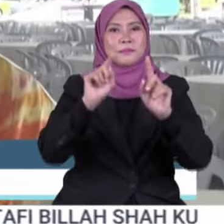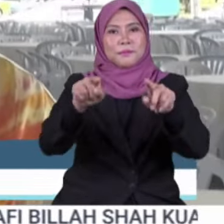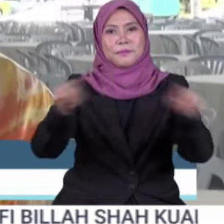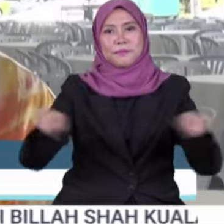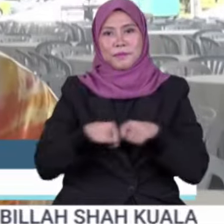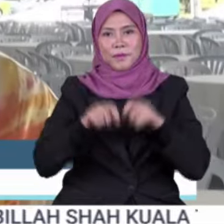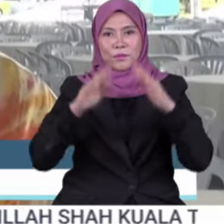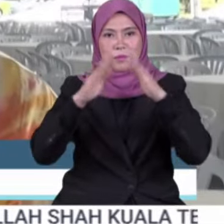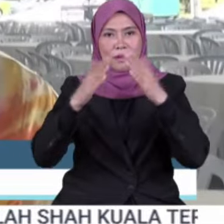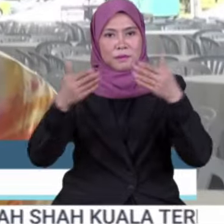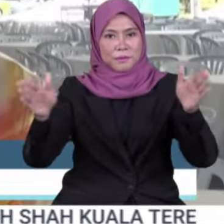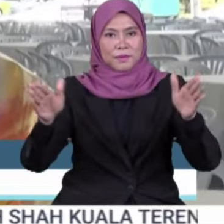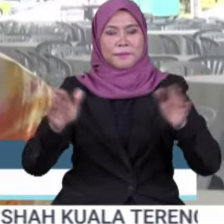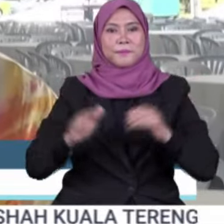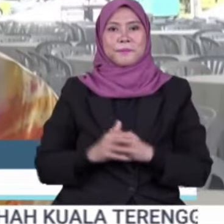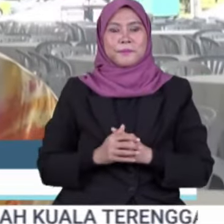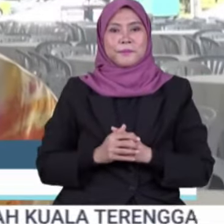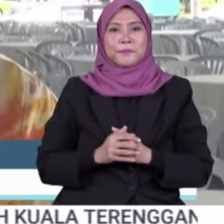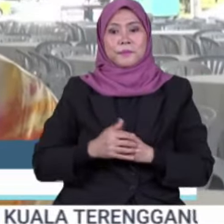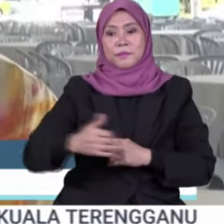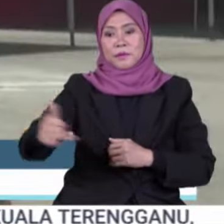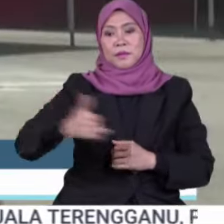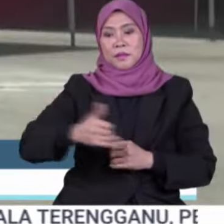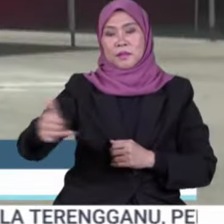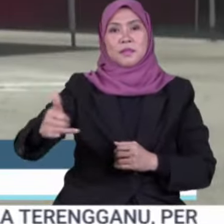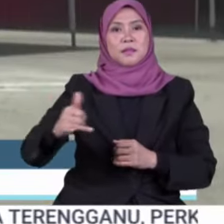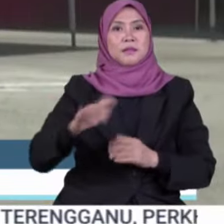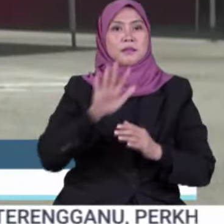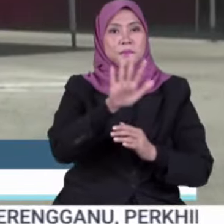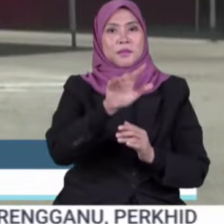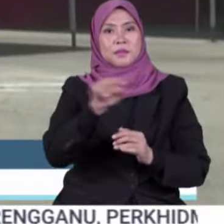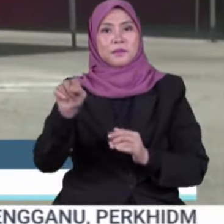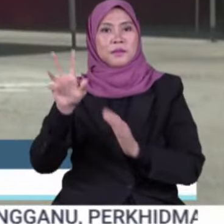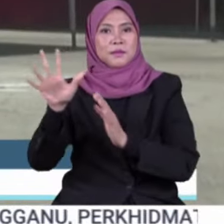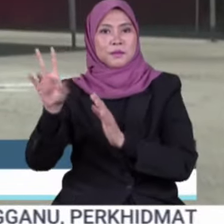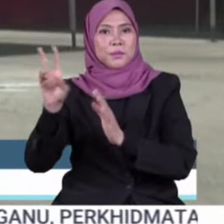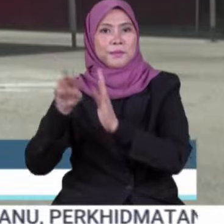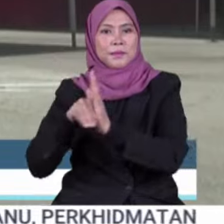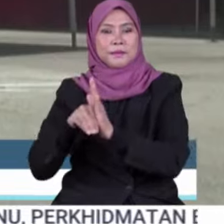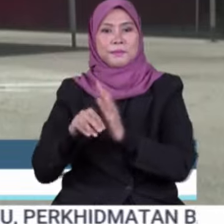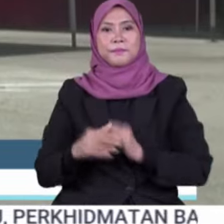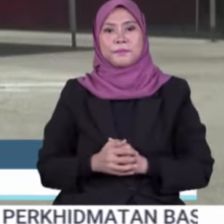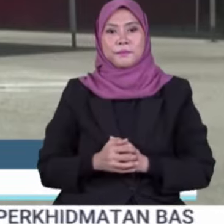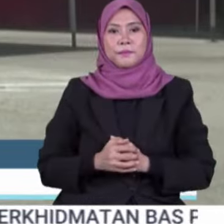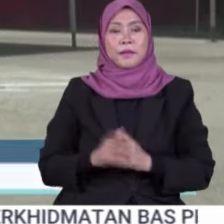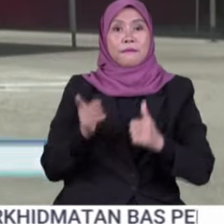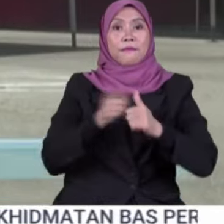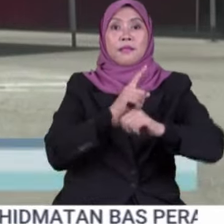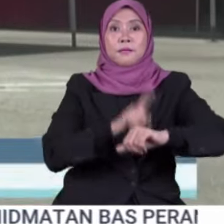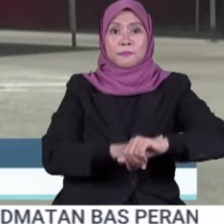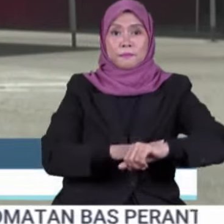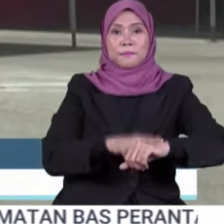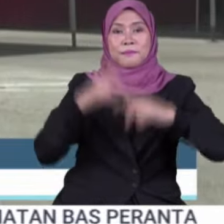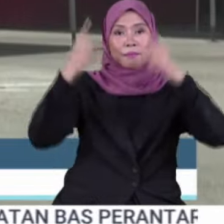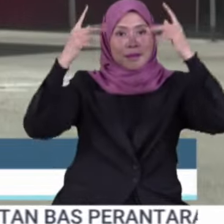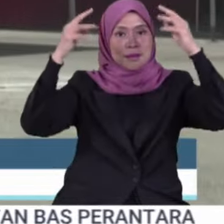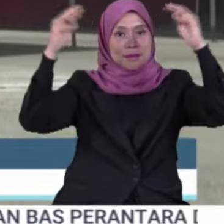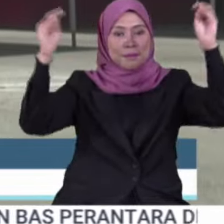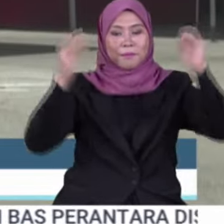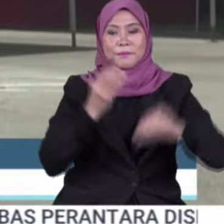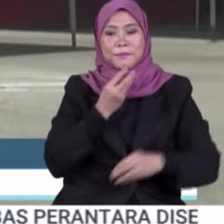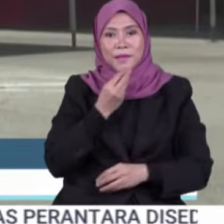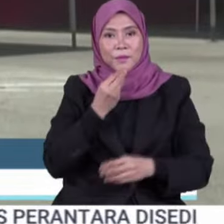dengan kekerapan antara 5 hingga 7 minit. Masa first time saya tahu PM Datuk Seri Anwar